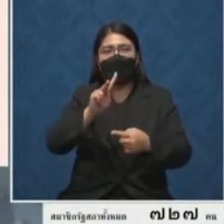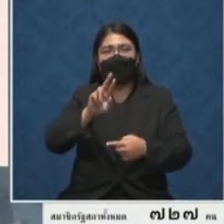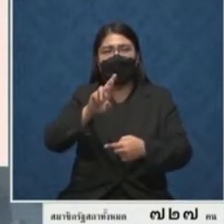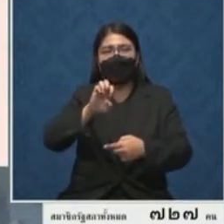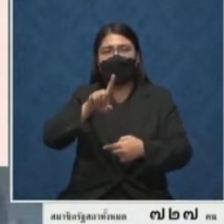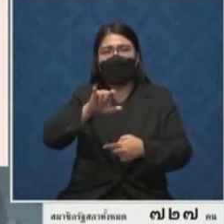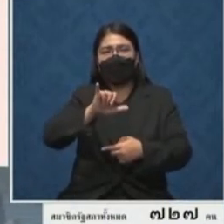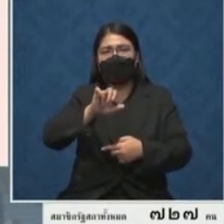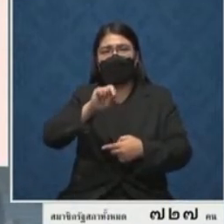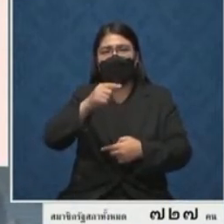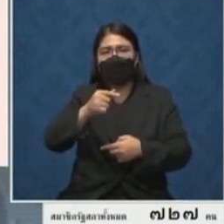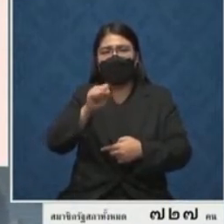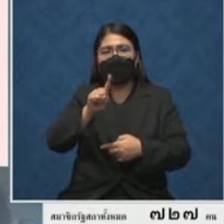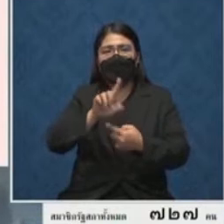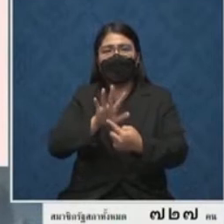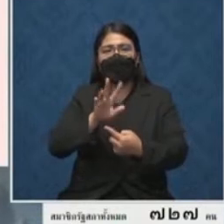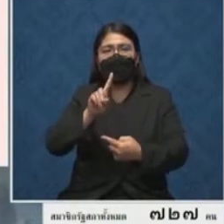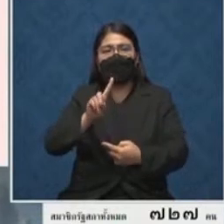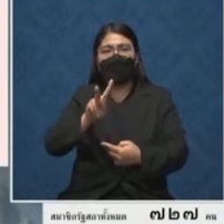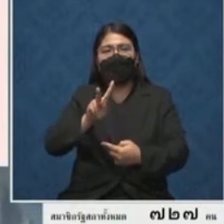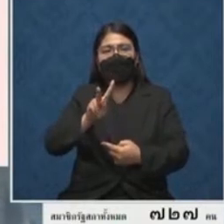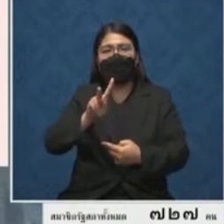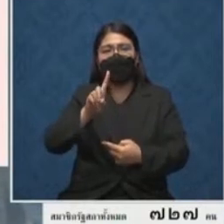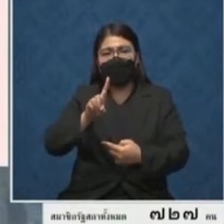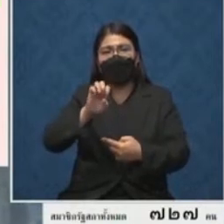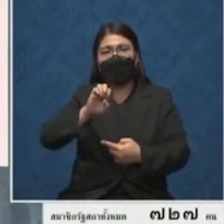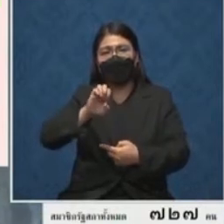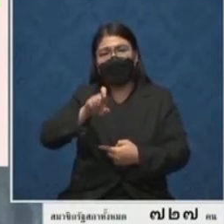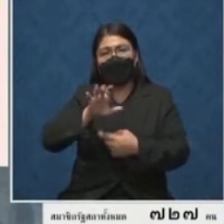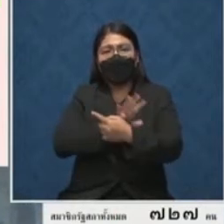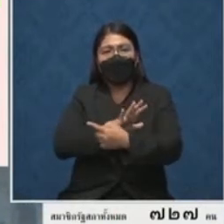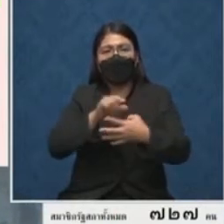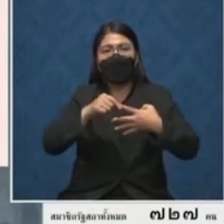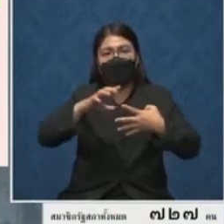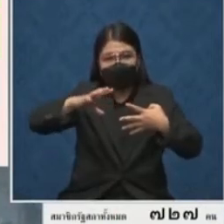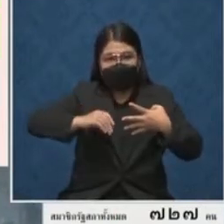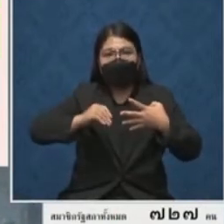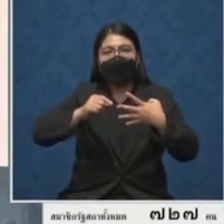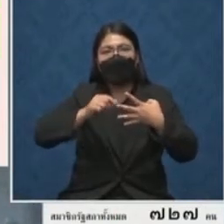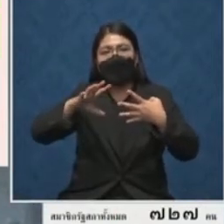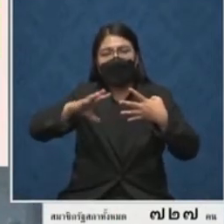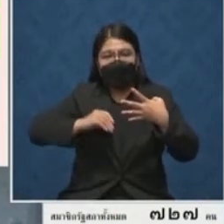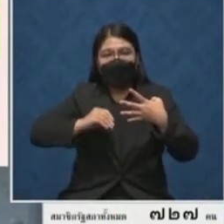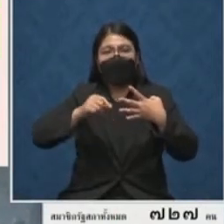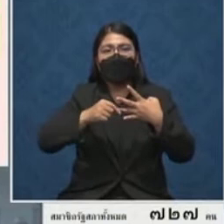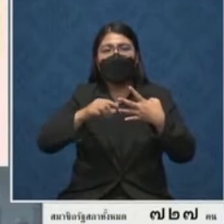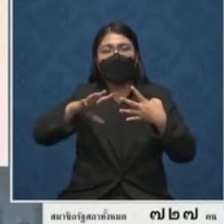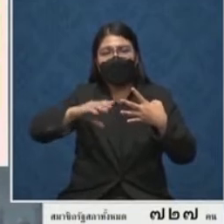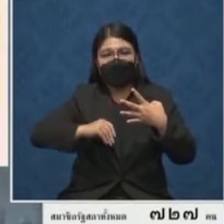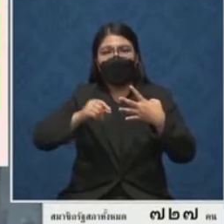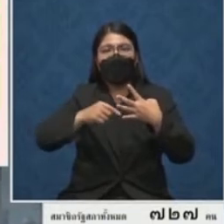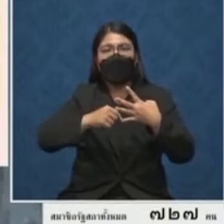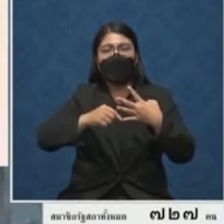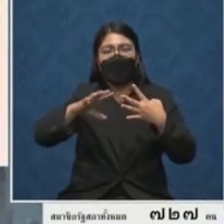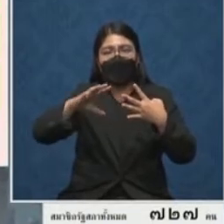ม 1รับหลักการ2รับหลักการ3รับหลักการ